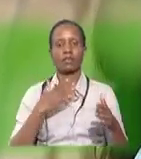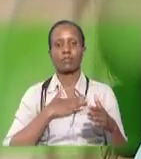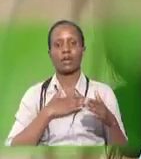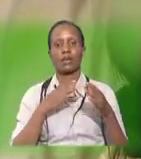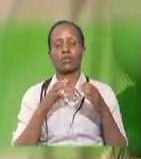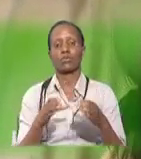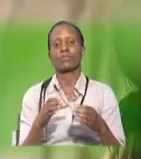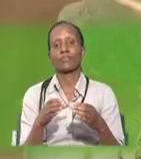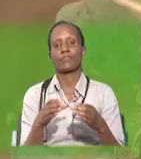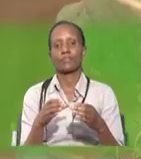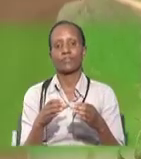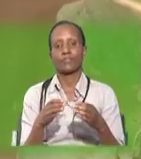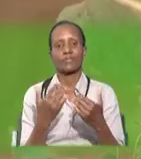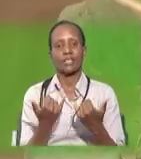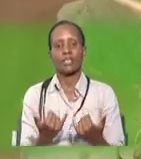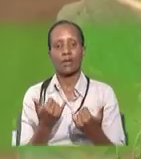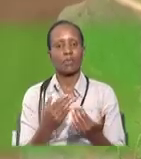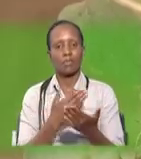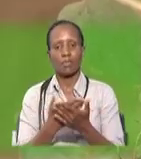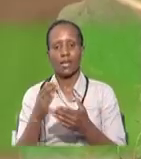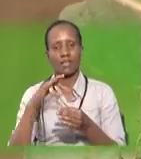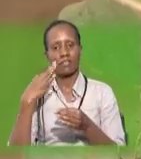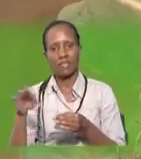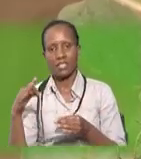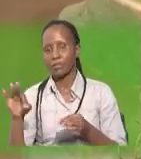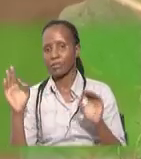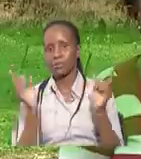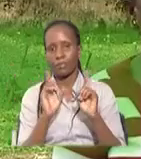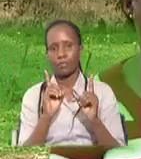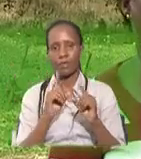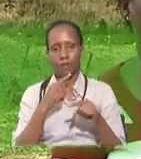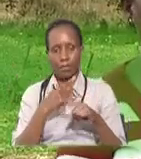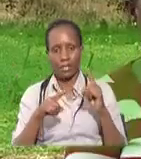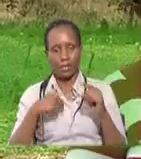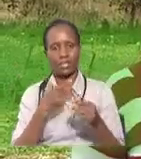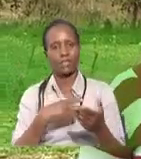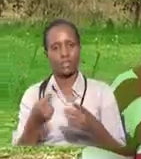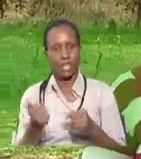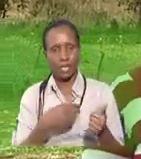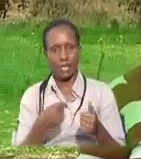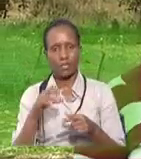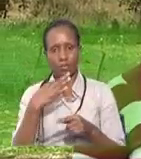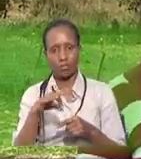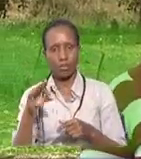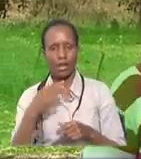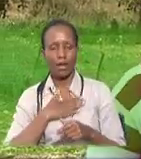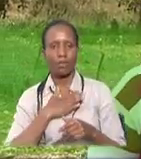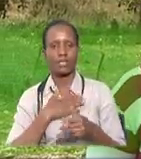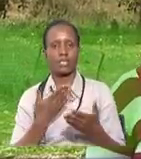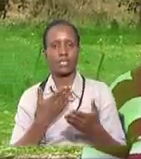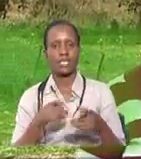kikundi. Sasa siku hizi hatununui mboga. Tunauza sukuma